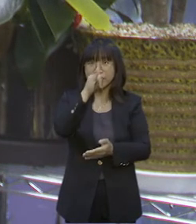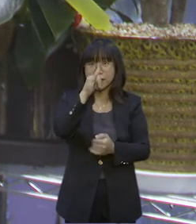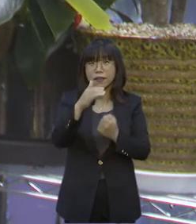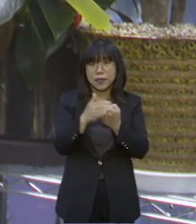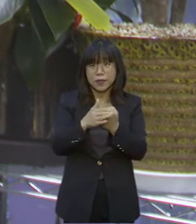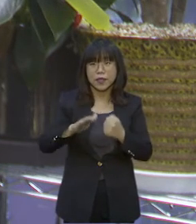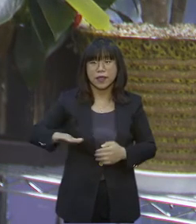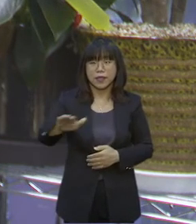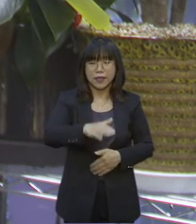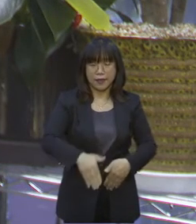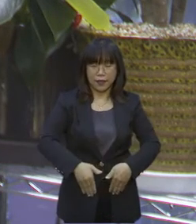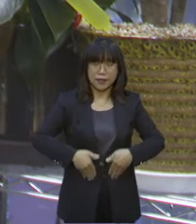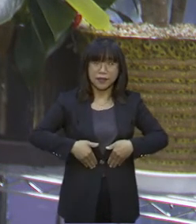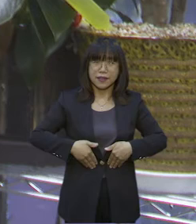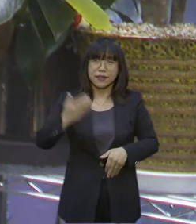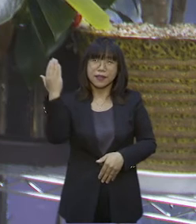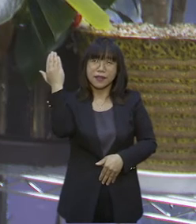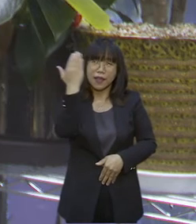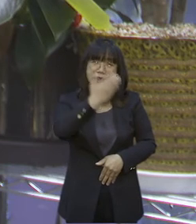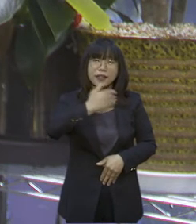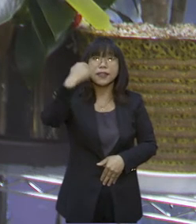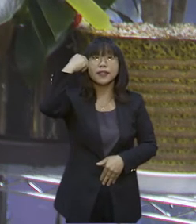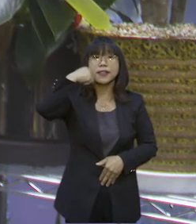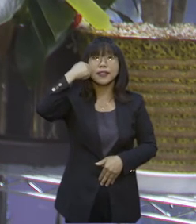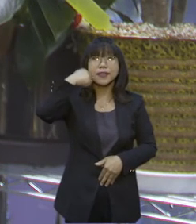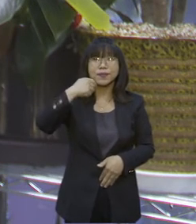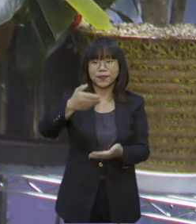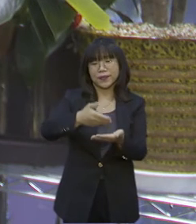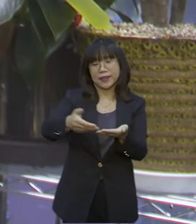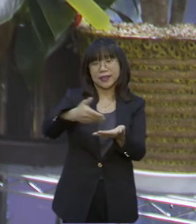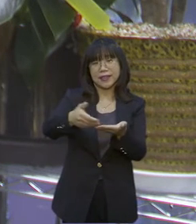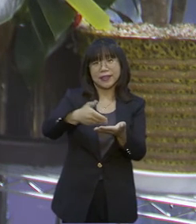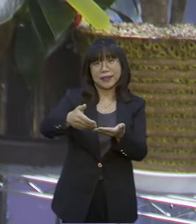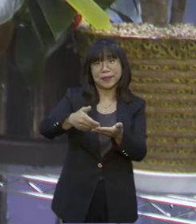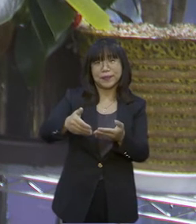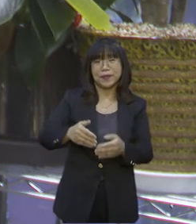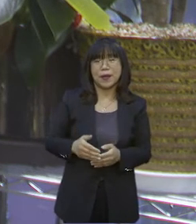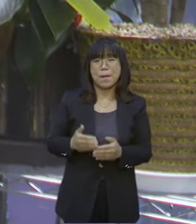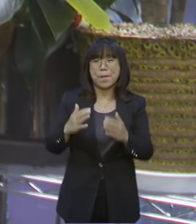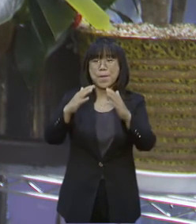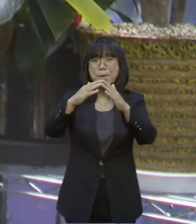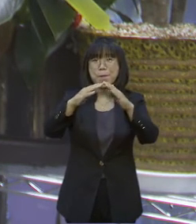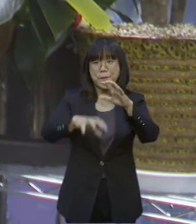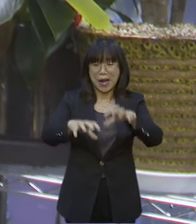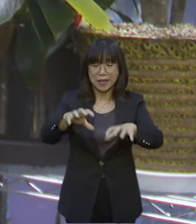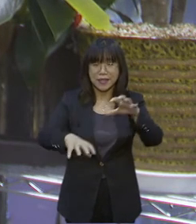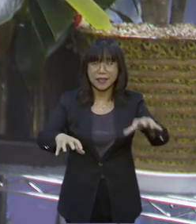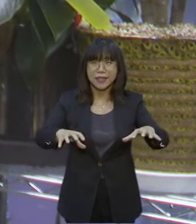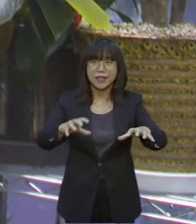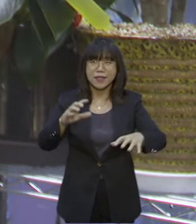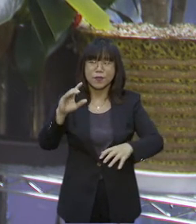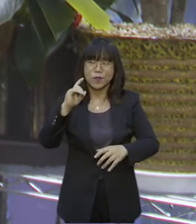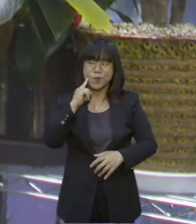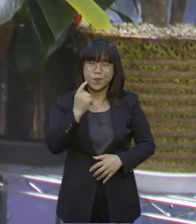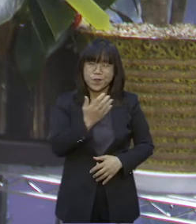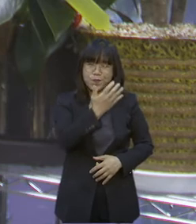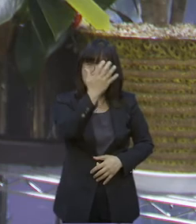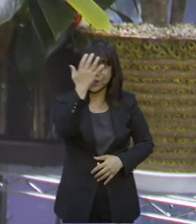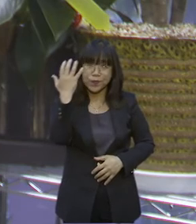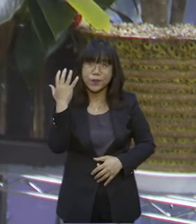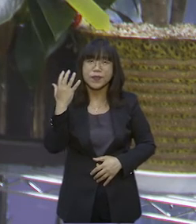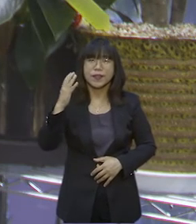있었습니다. 이에 저희들은 따뜻하고 산뜻한 느낌의 페인팅 작업으로 마을이